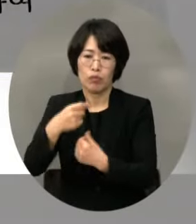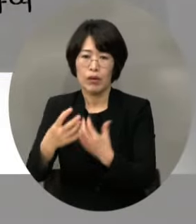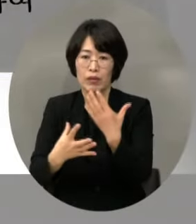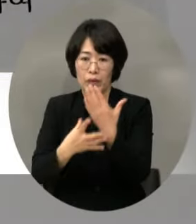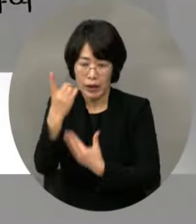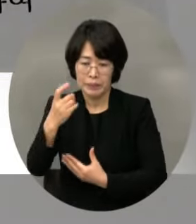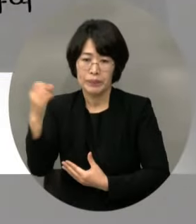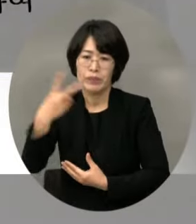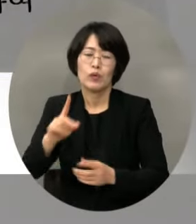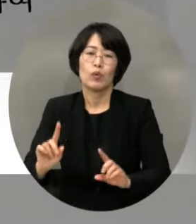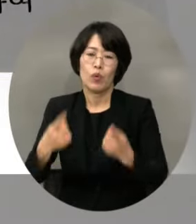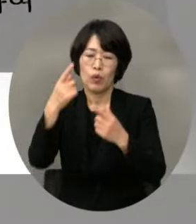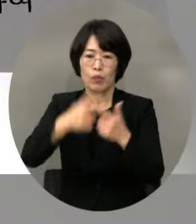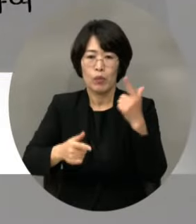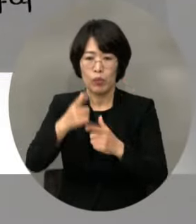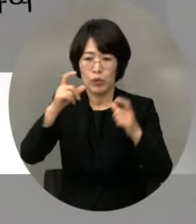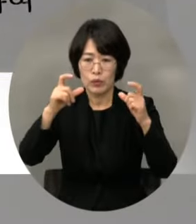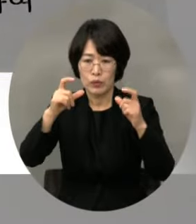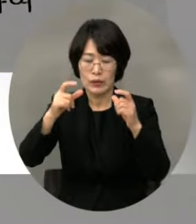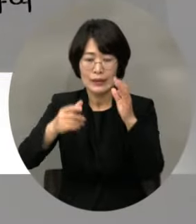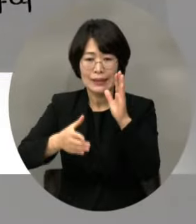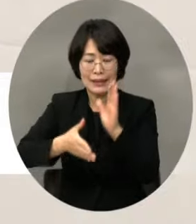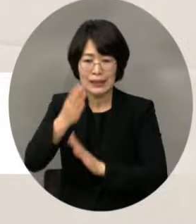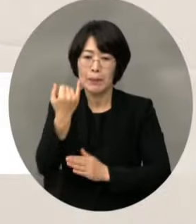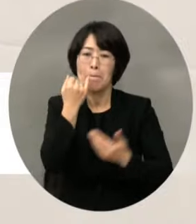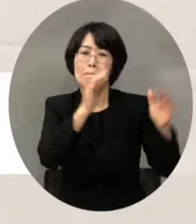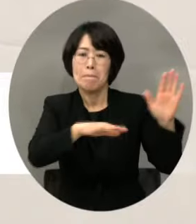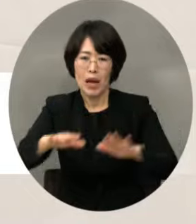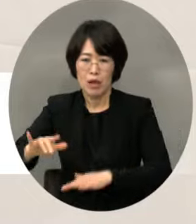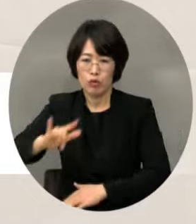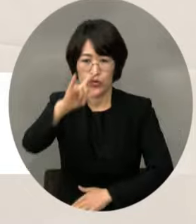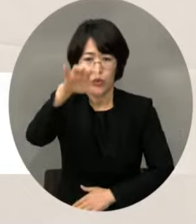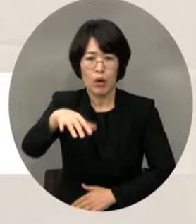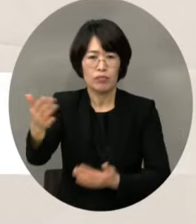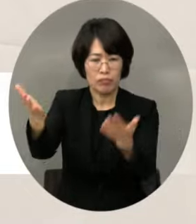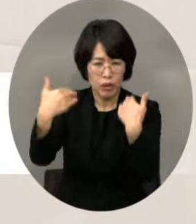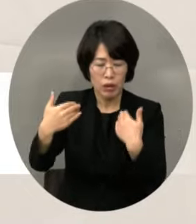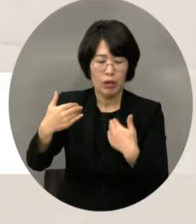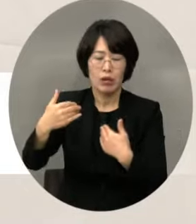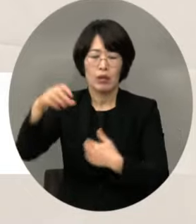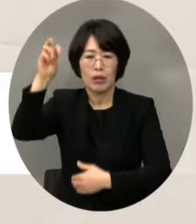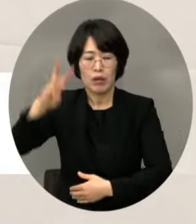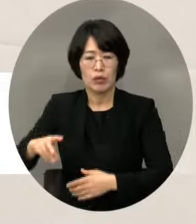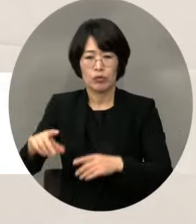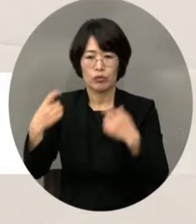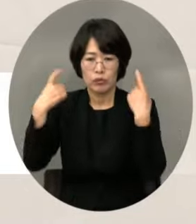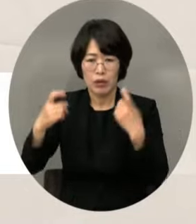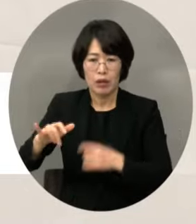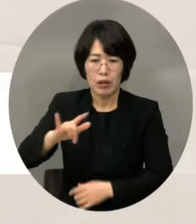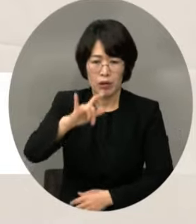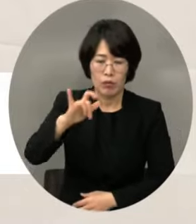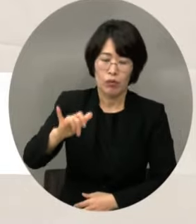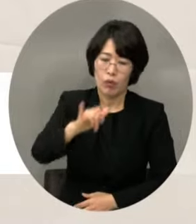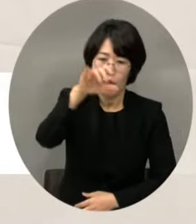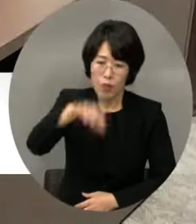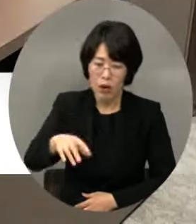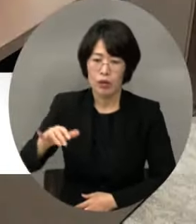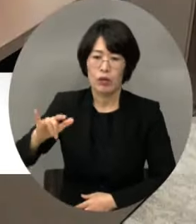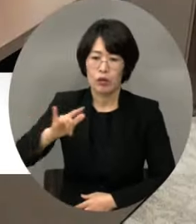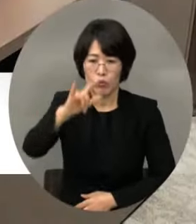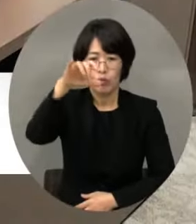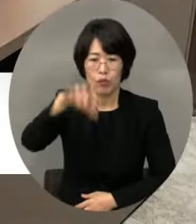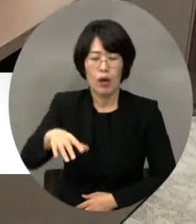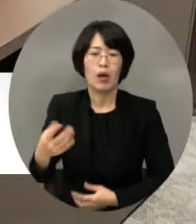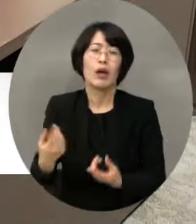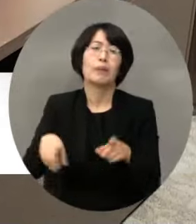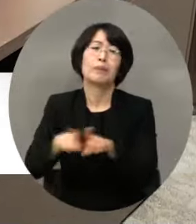함께 통합 목포시 해상에 광주 군공항을 유치하겠다 광주 민간 공항도 군공항 유치와 동시에 통합 목포